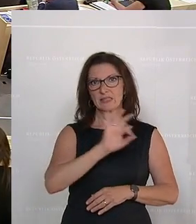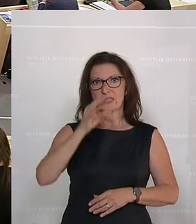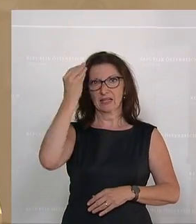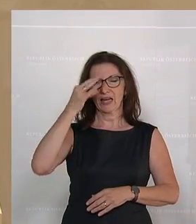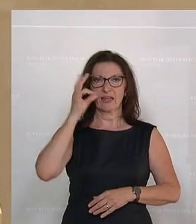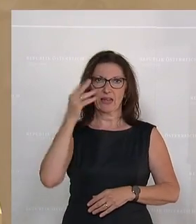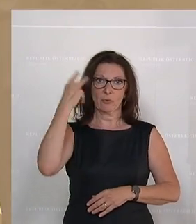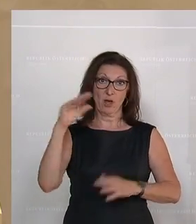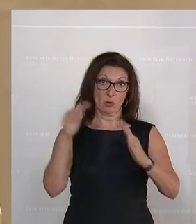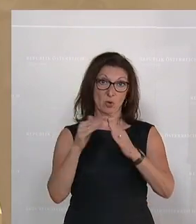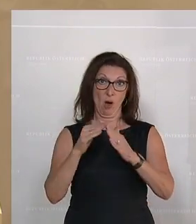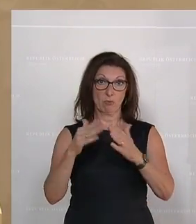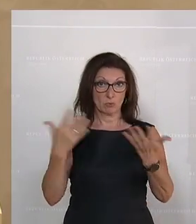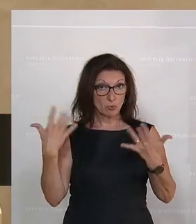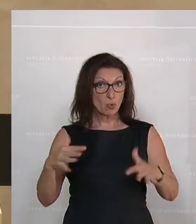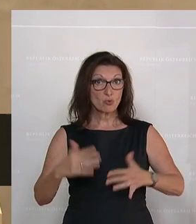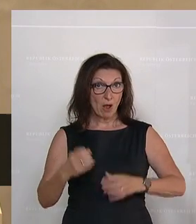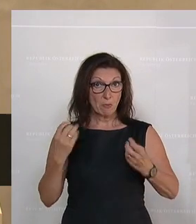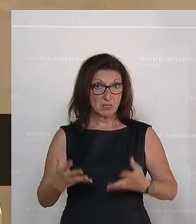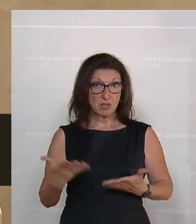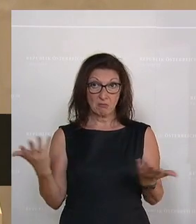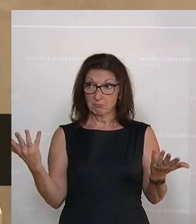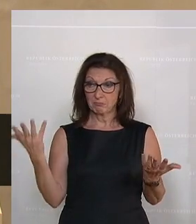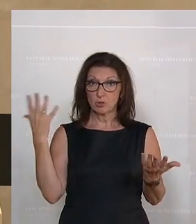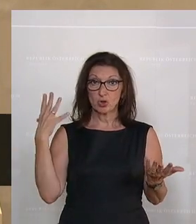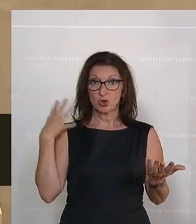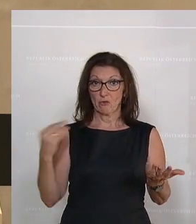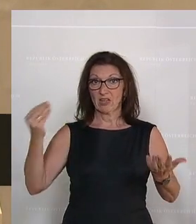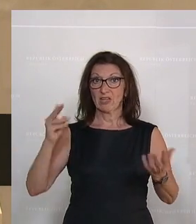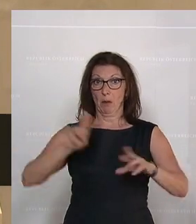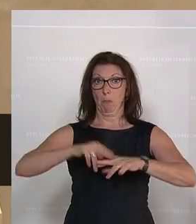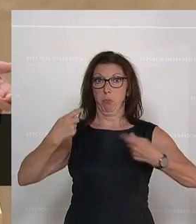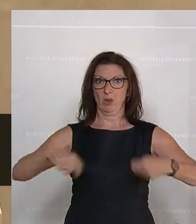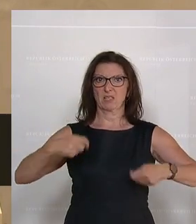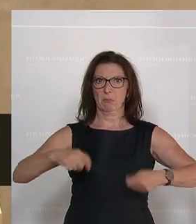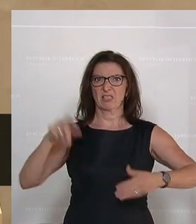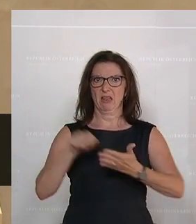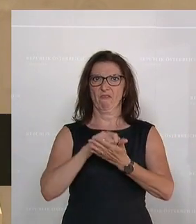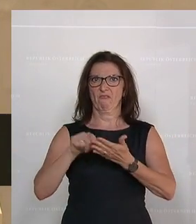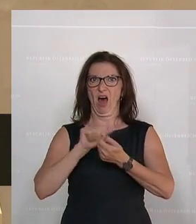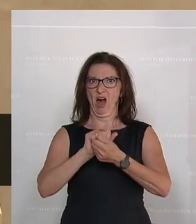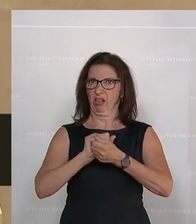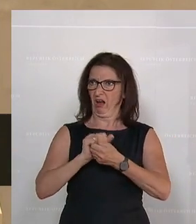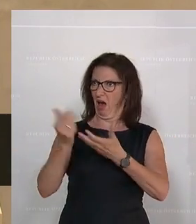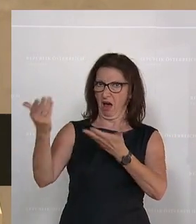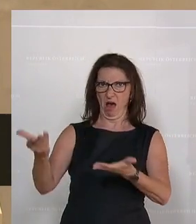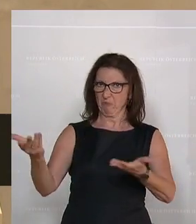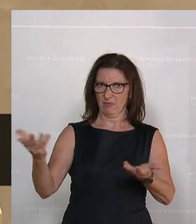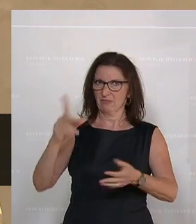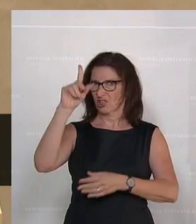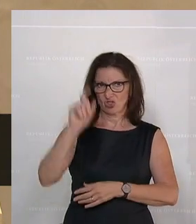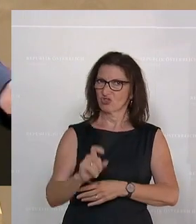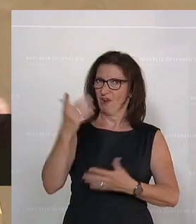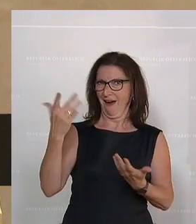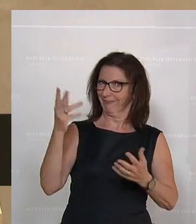bildschirmen naja so schnell kann's gehen und wir sind schon wieder mitten im bundespräsidentschaftswahlkampf etwas anderes kann das nicht sein wo es der auftakt eben zu